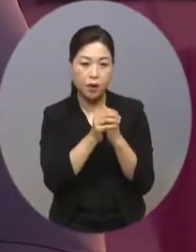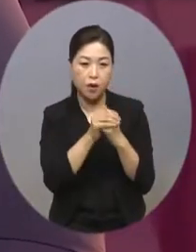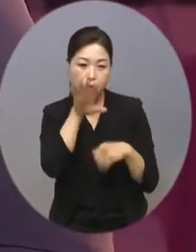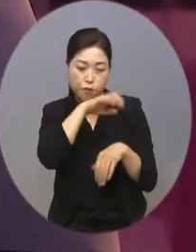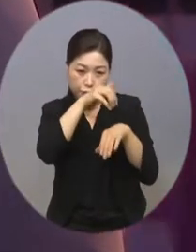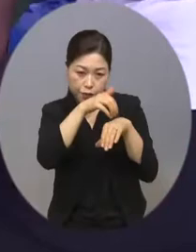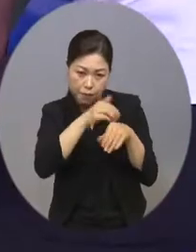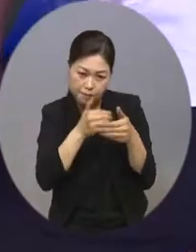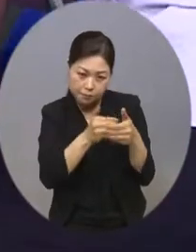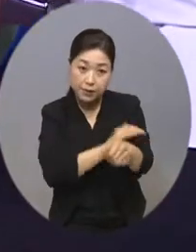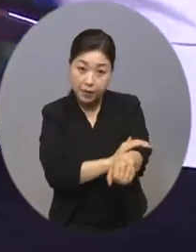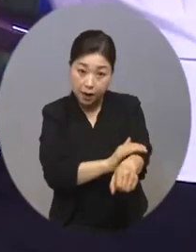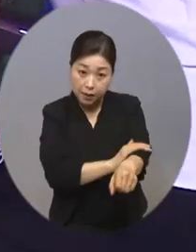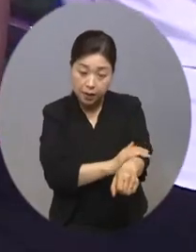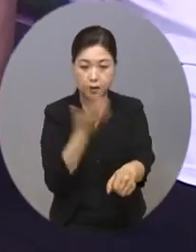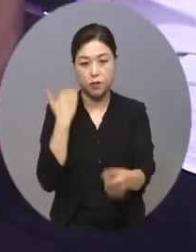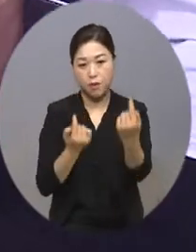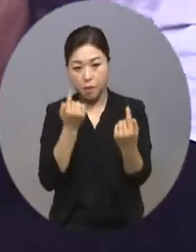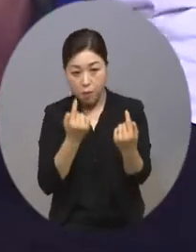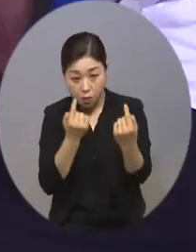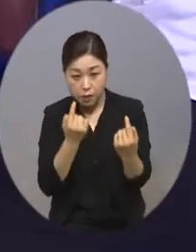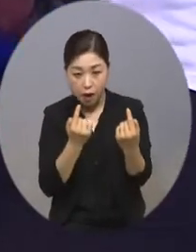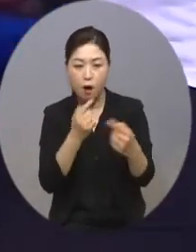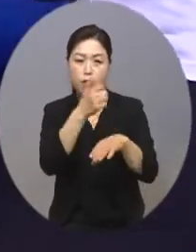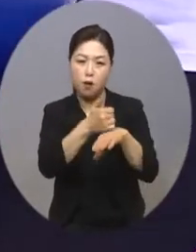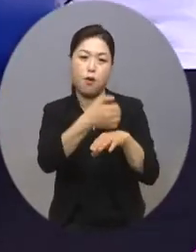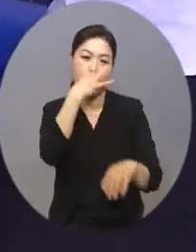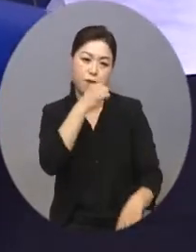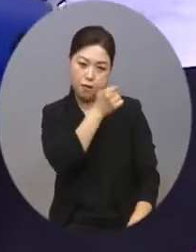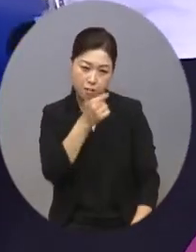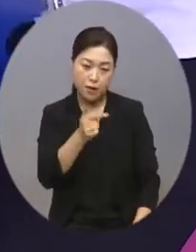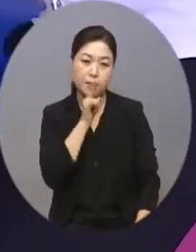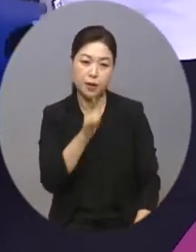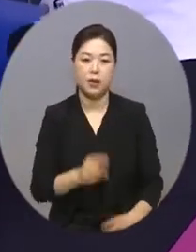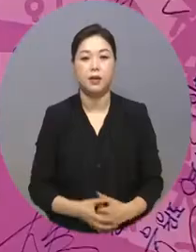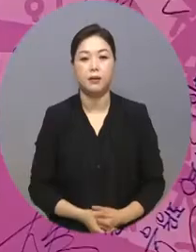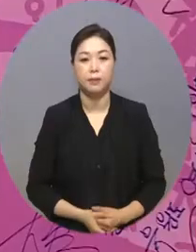열중한 만큼 기존보다 좋은 성과를 거뒀다는 설명입니다.